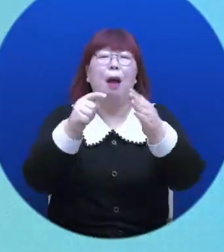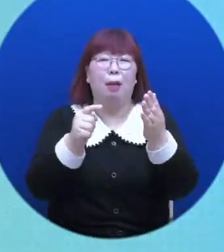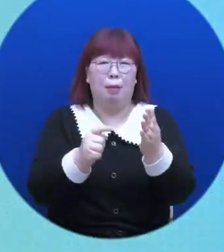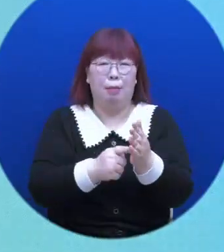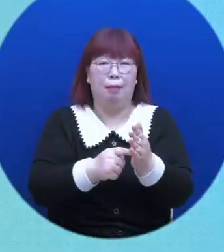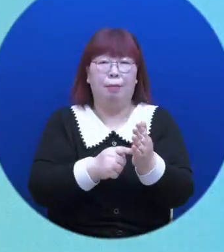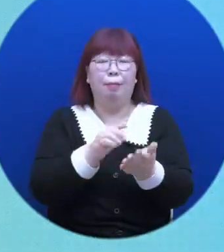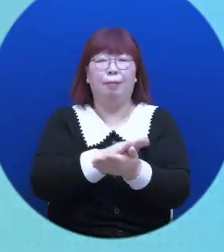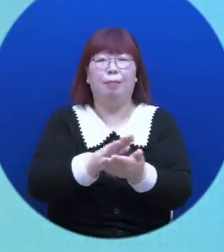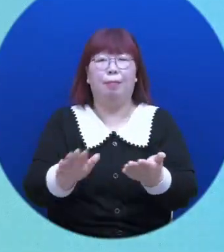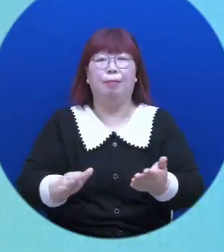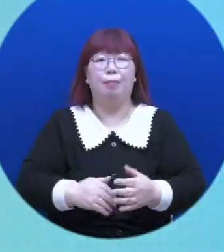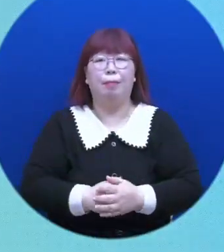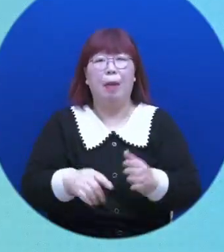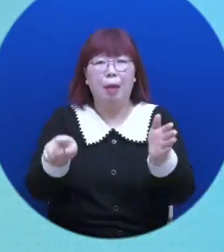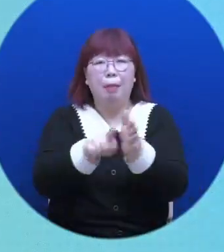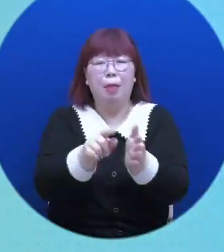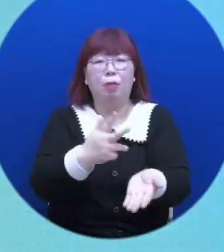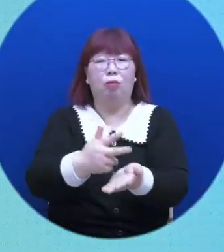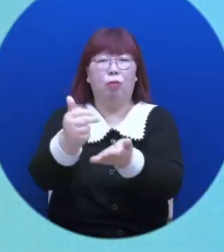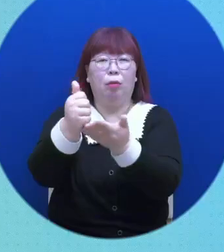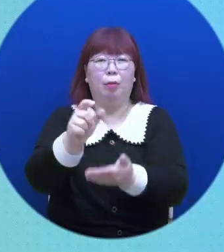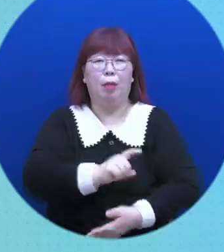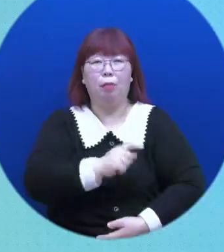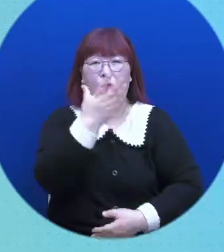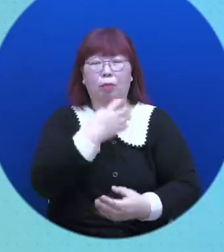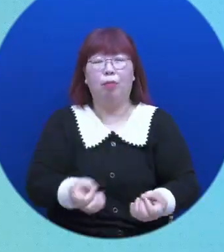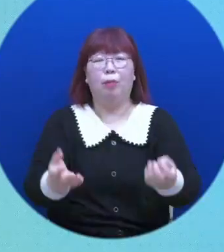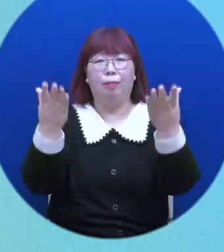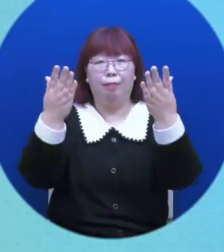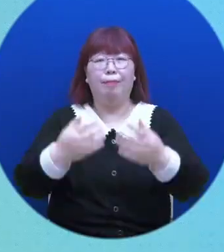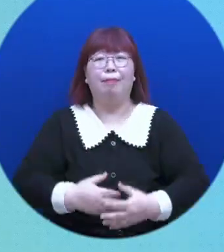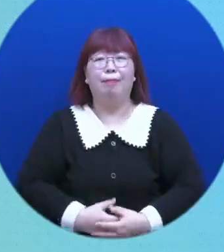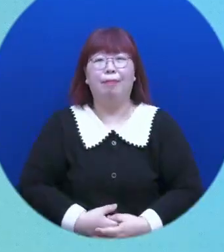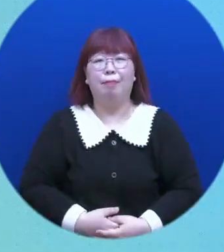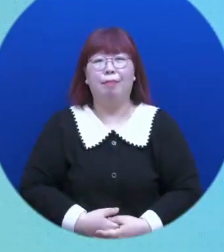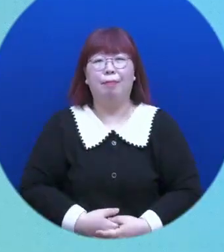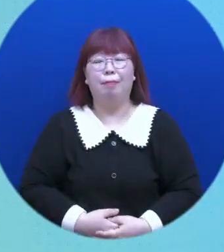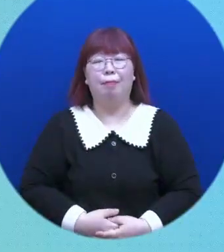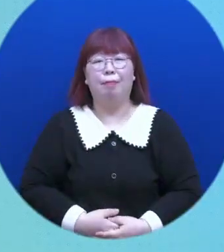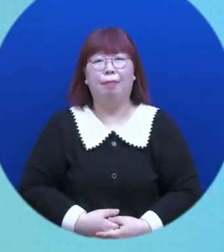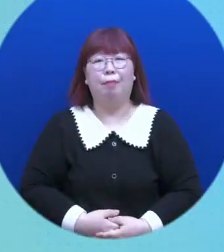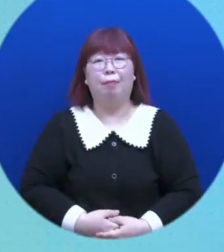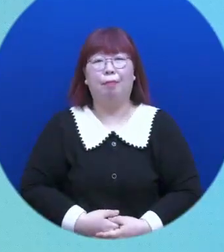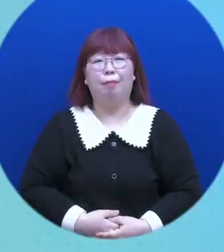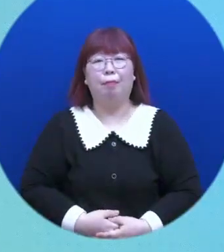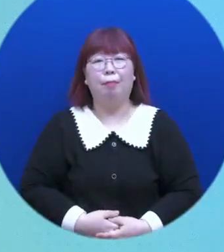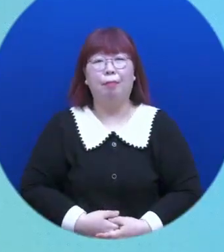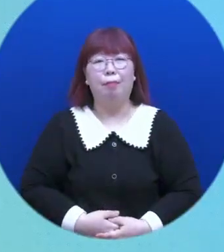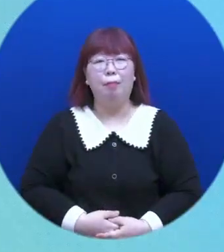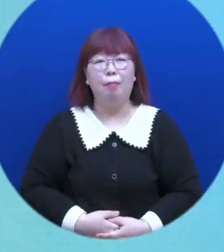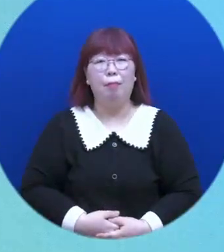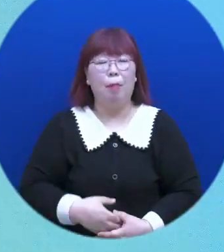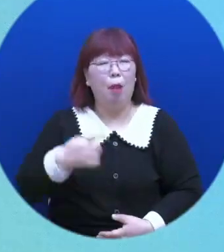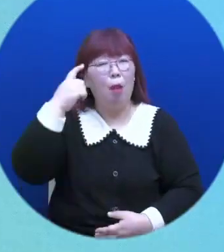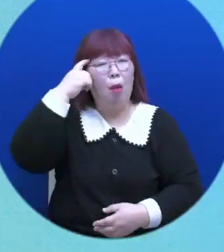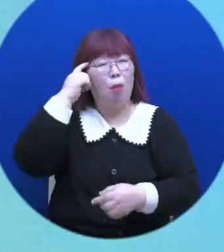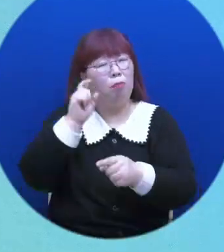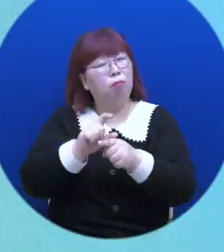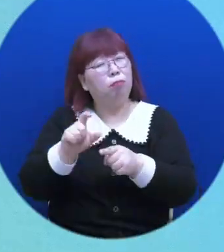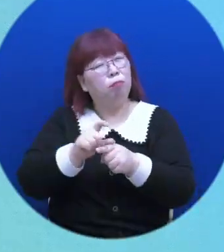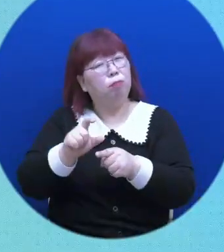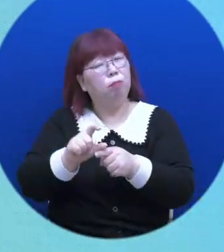하나님의 마음이라 믿으시기를 주의 이름으로 축원합니다. 자, 우리는 여기에서 고민이 생기는